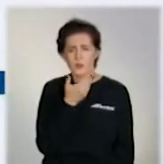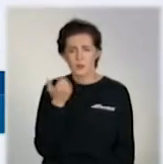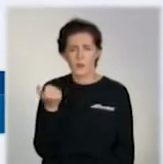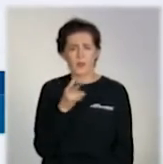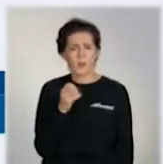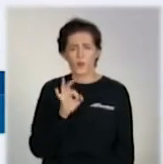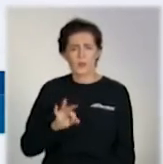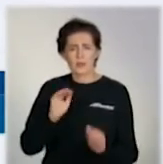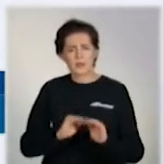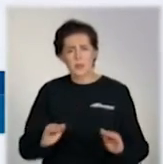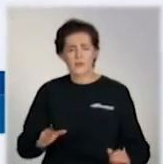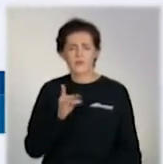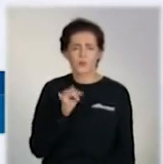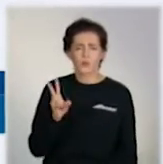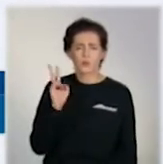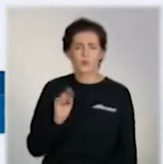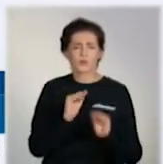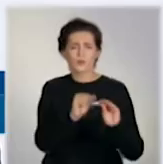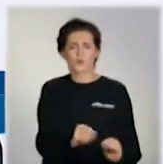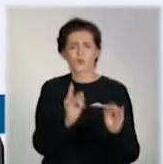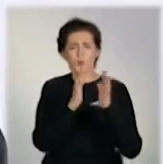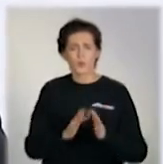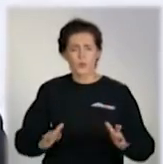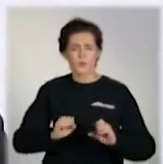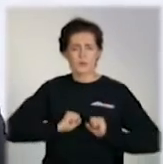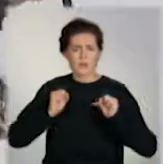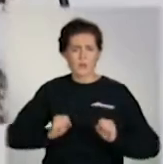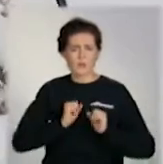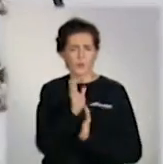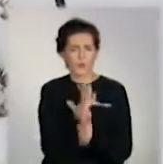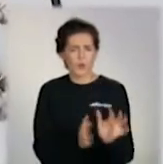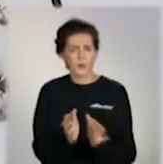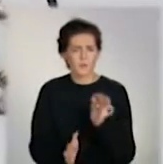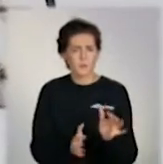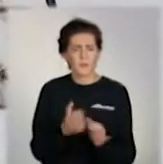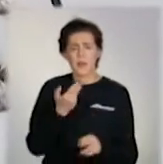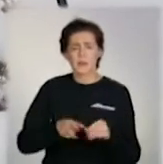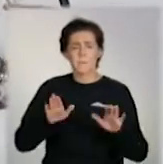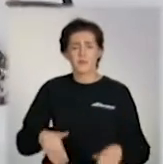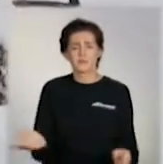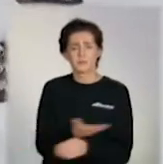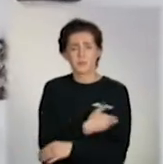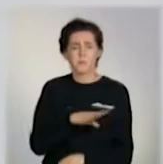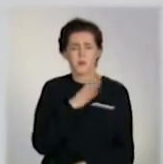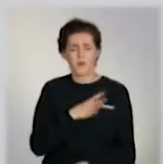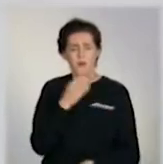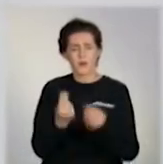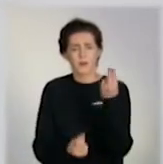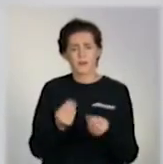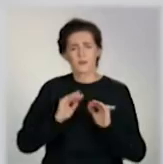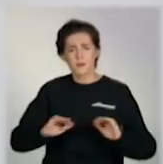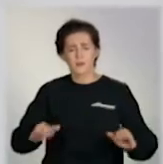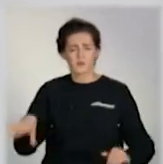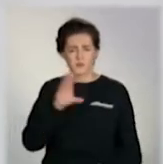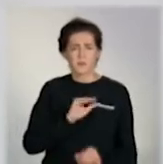не подумали, а внуках і людях, які садили ці ялинки, старались ухажувати за ними. На місці, де спиляли ялинки, часто бавляться діти, тож